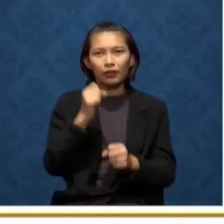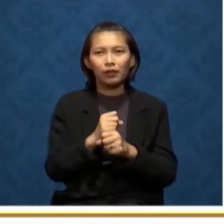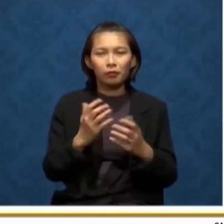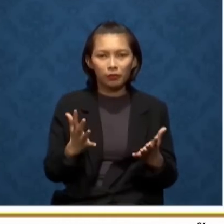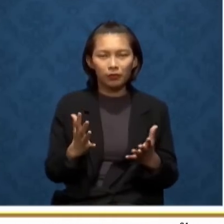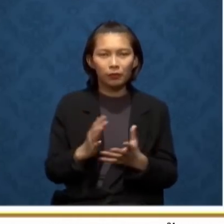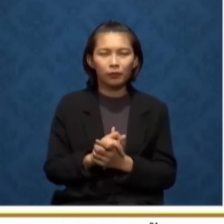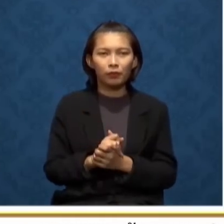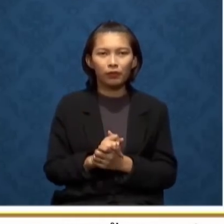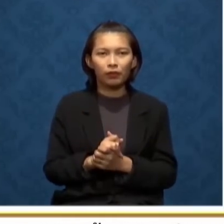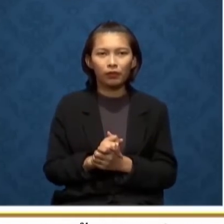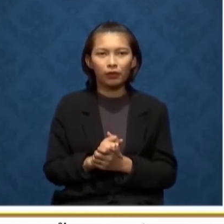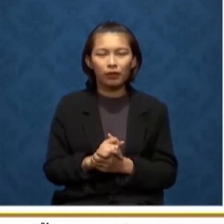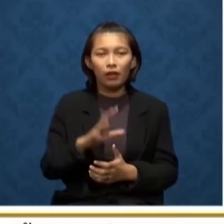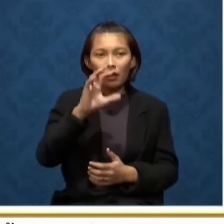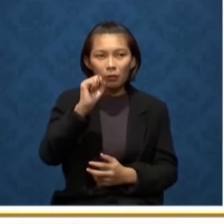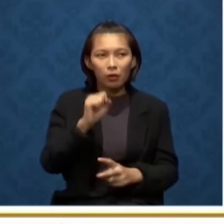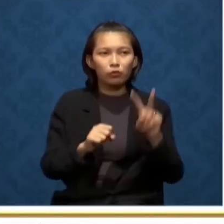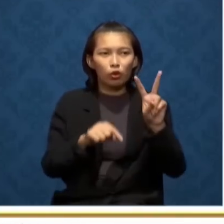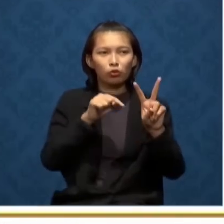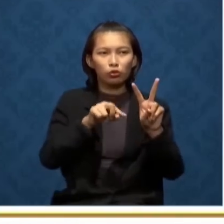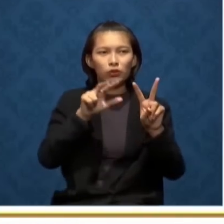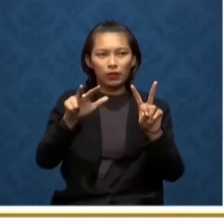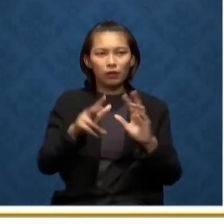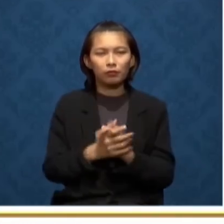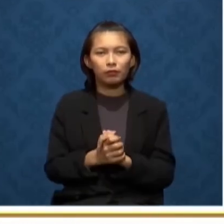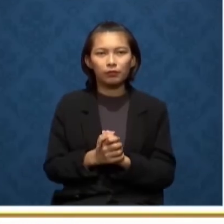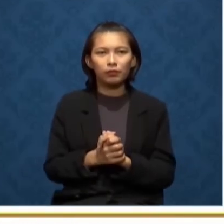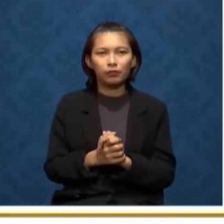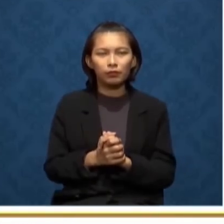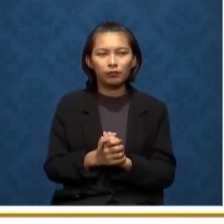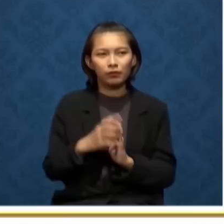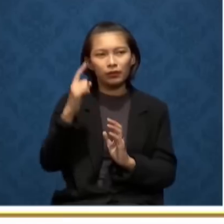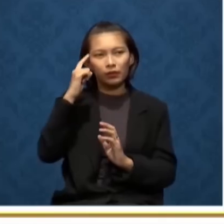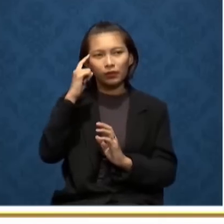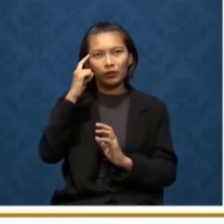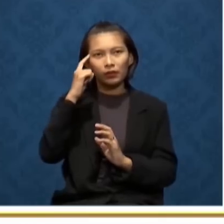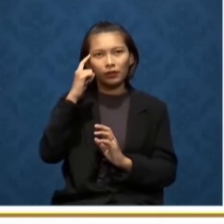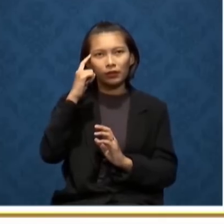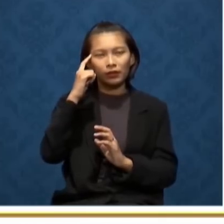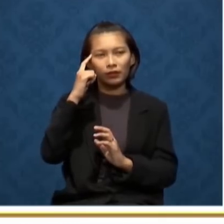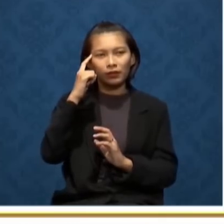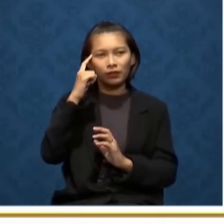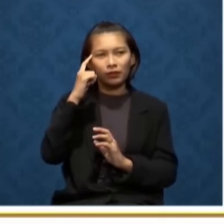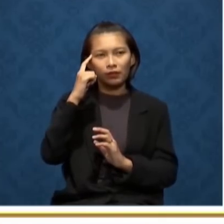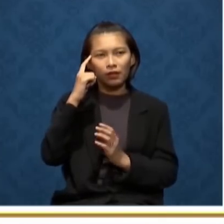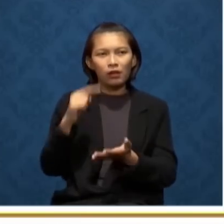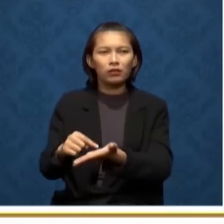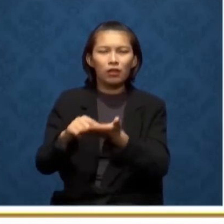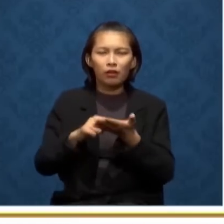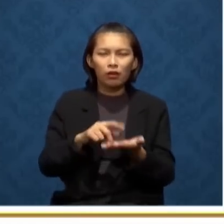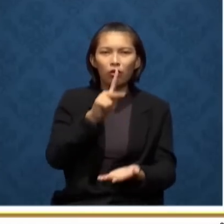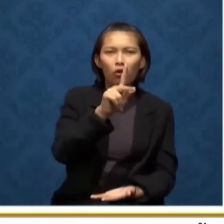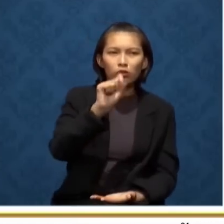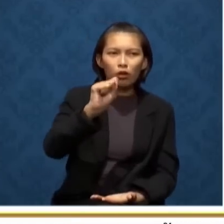อพิพาตย์ข้อสัเกตข้อท 2.3astenเรื่องการไม่ตอบข้อเสนอของ